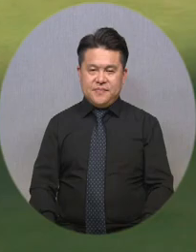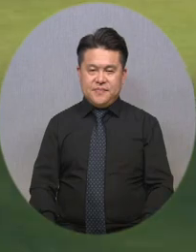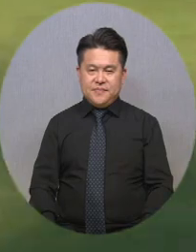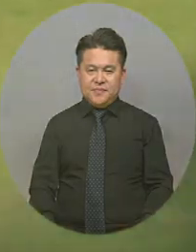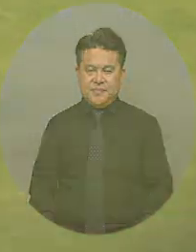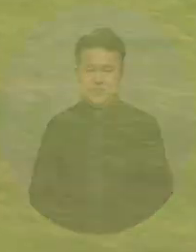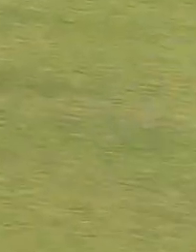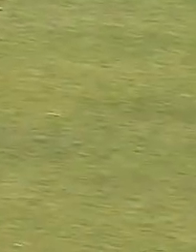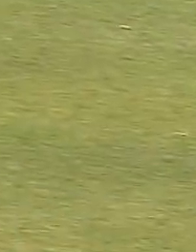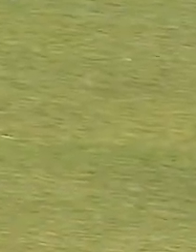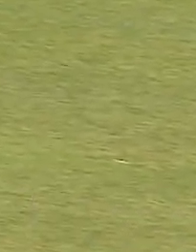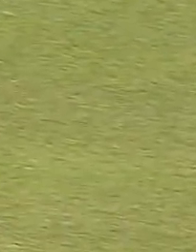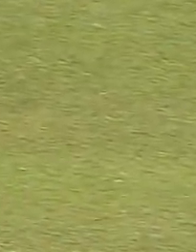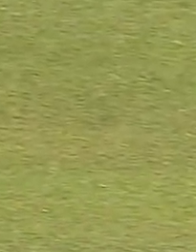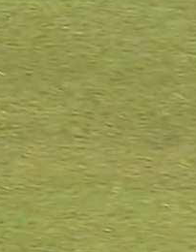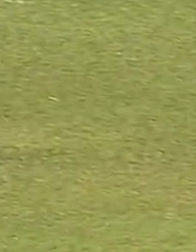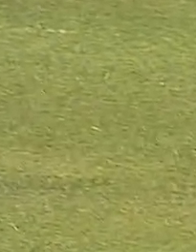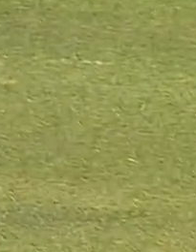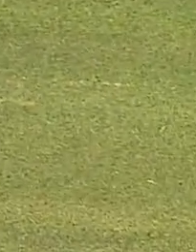아... 우와! 아, 나이스!